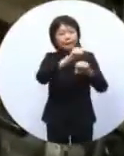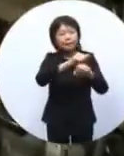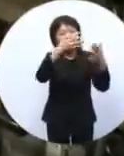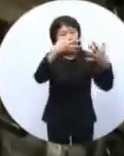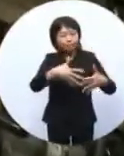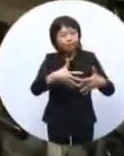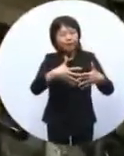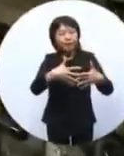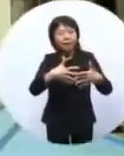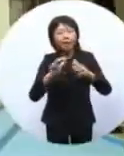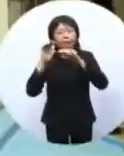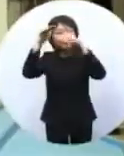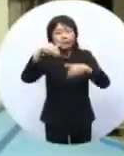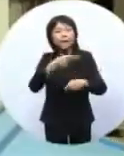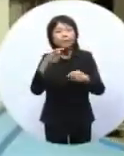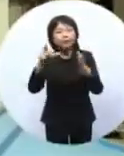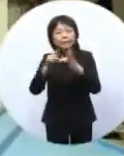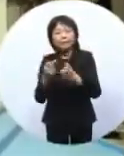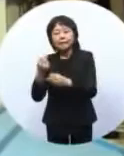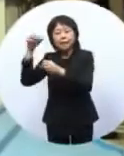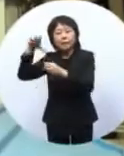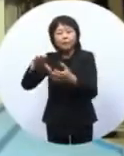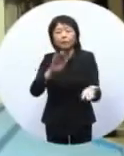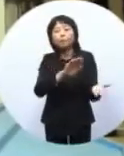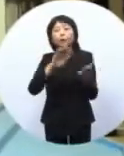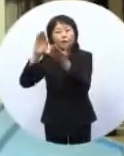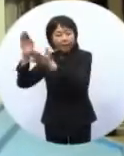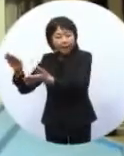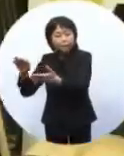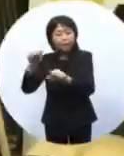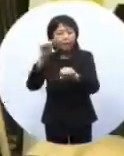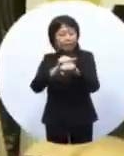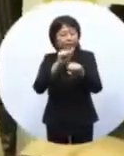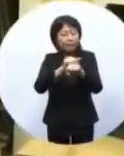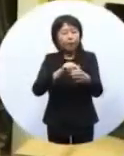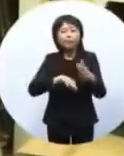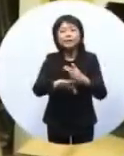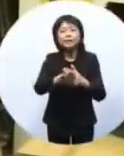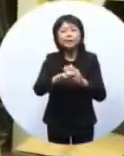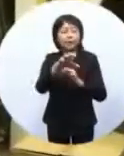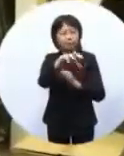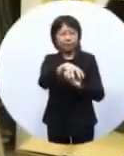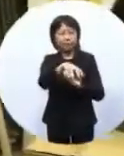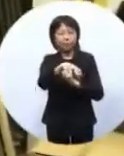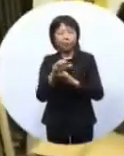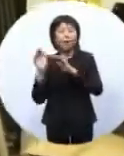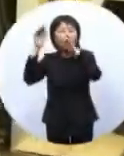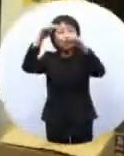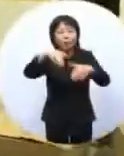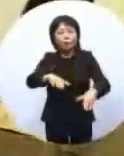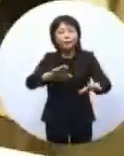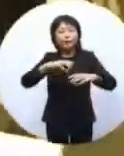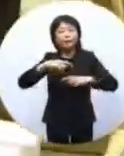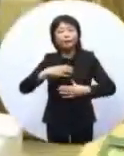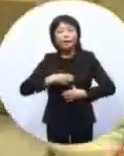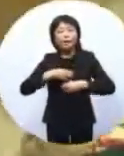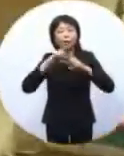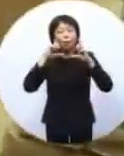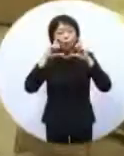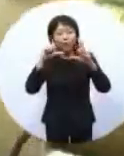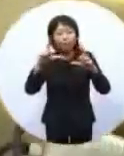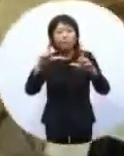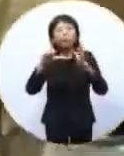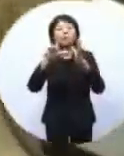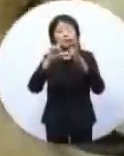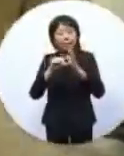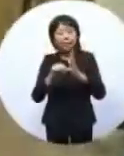退避場所に持っていく資機材を備蓄している場所になってます。 津波警報の発表に伴い、緊急時